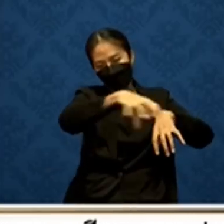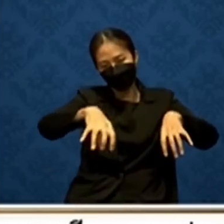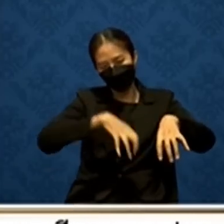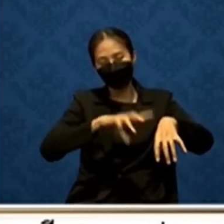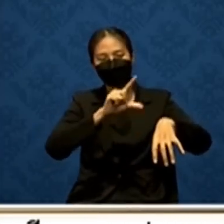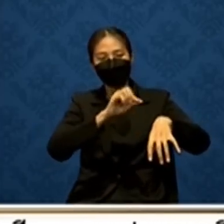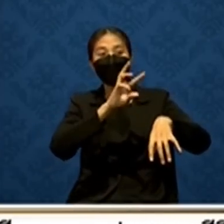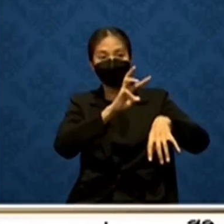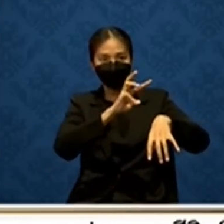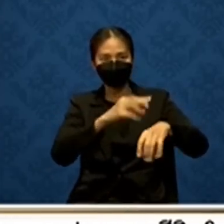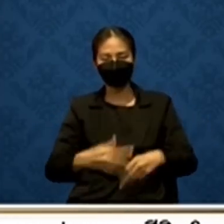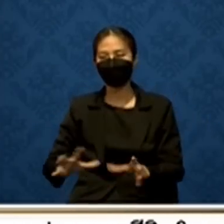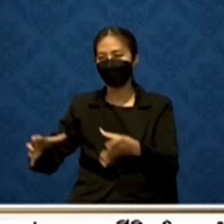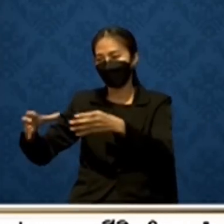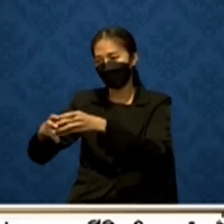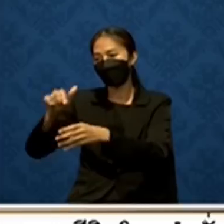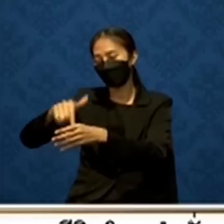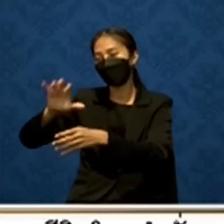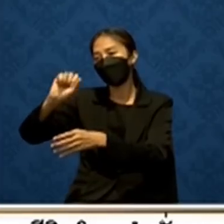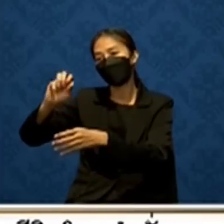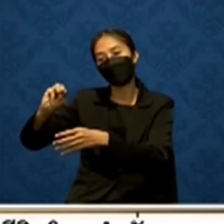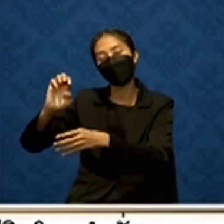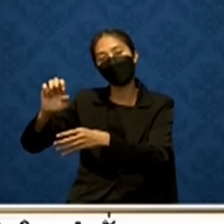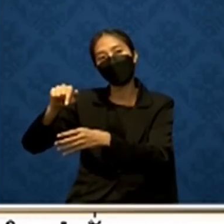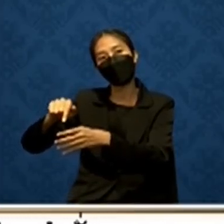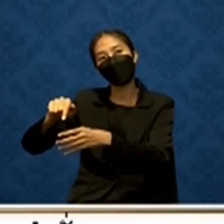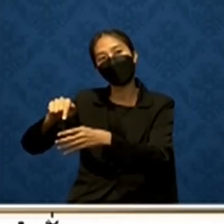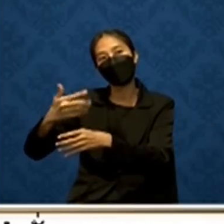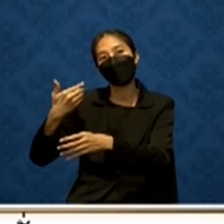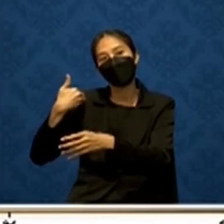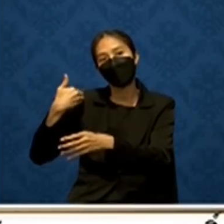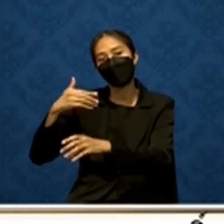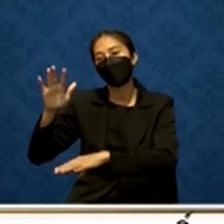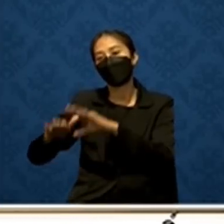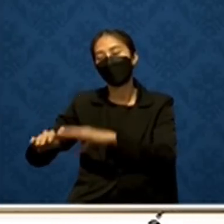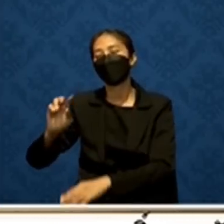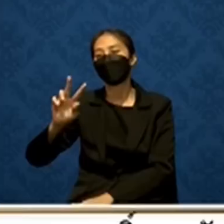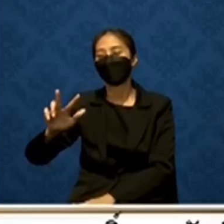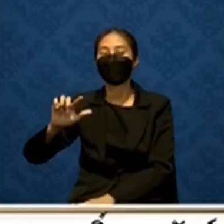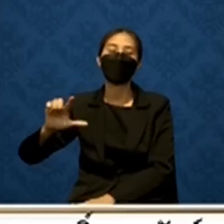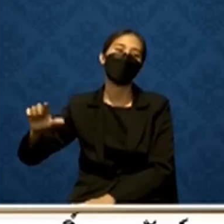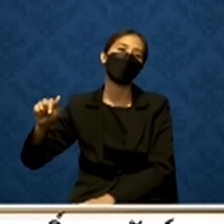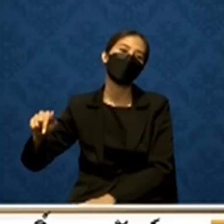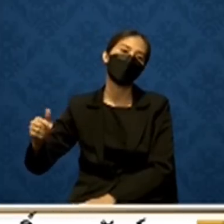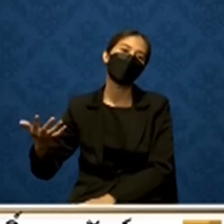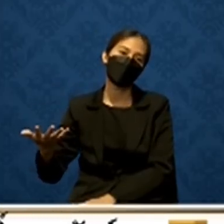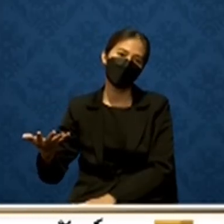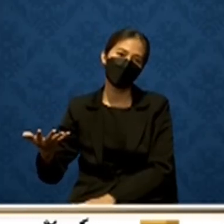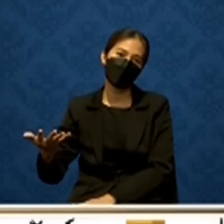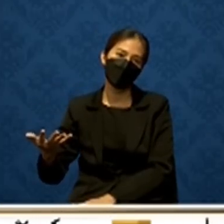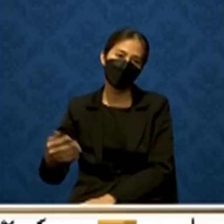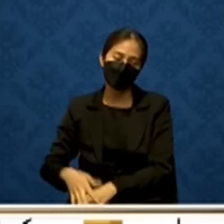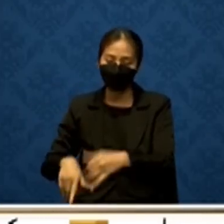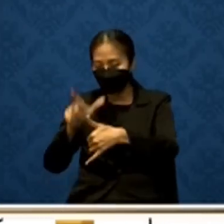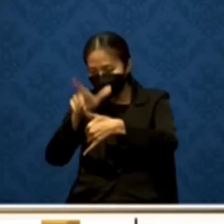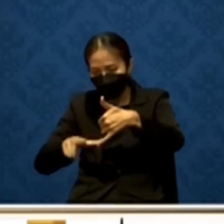ในขณะที่ SME คนที่รับคืม SME อยู่ 3 ล้านลายเอา 2,700 หด้ 3 ลานลายเทากับงบคนล 900